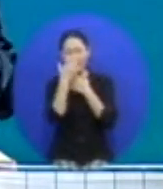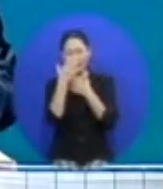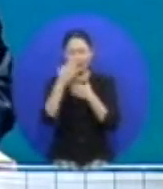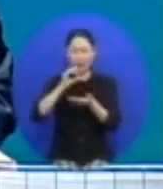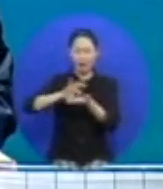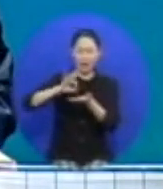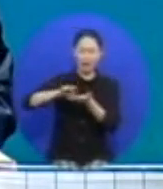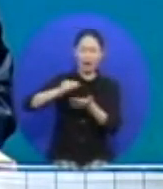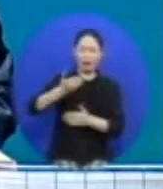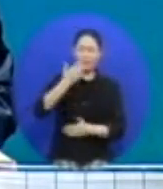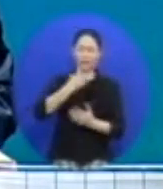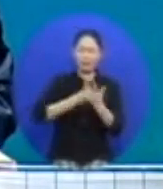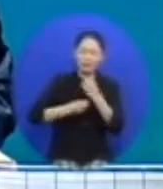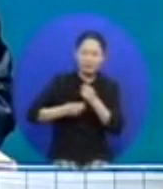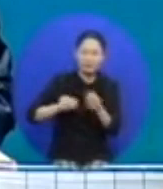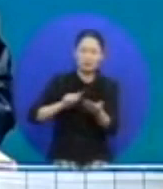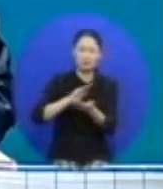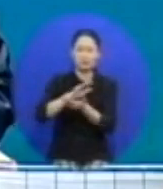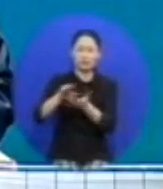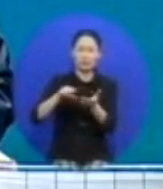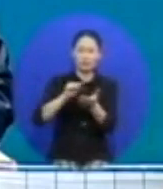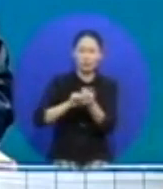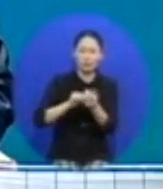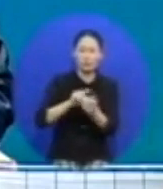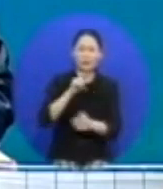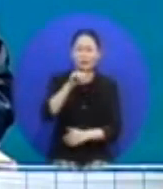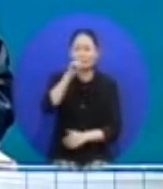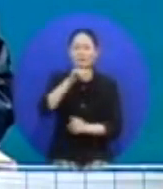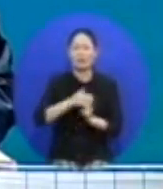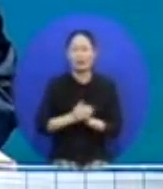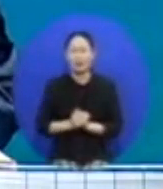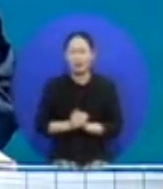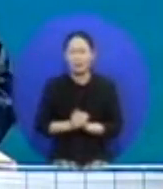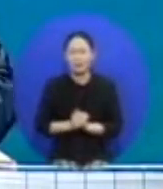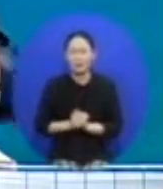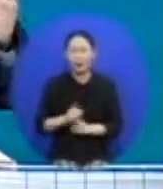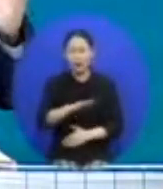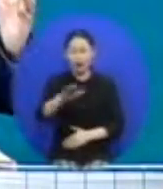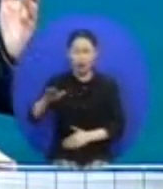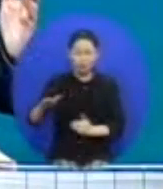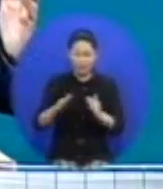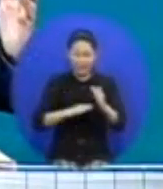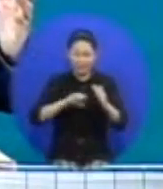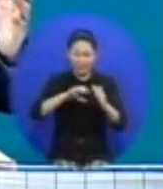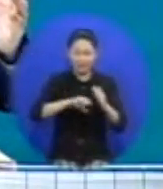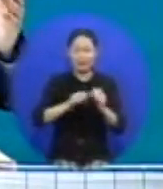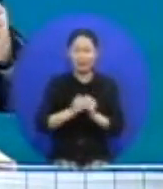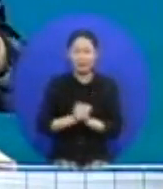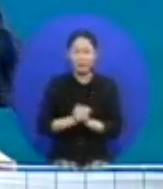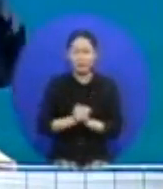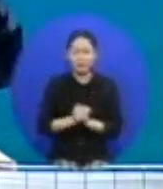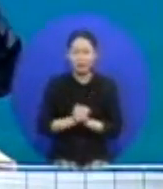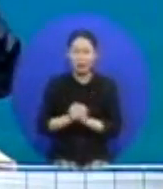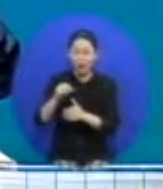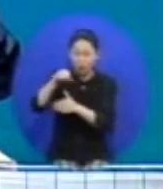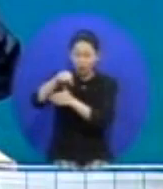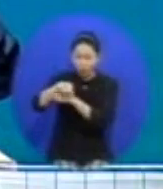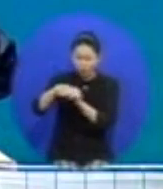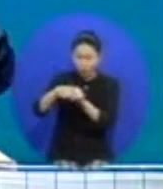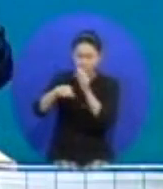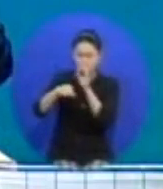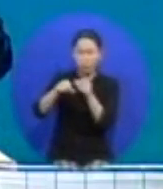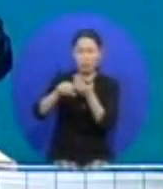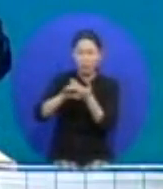먹고 마시는 놀음 이라고 했어요 여러분의 가정 안에 열매를 보면